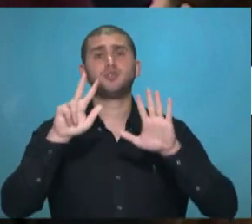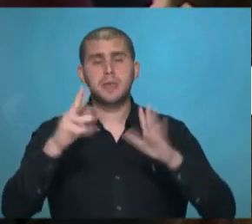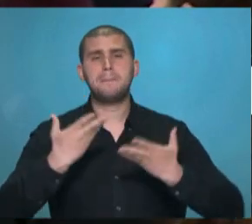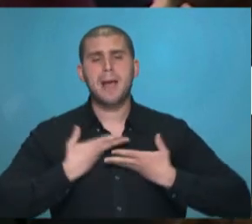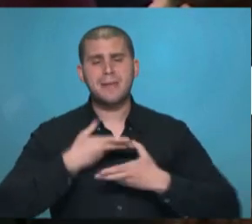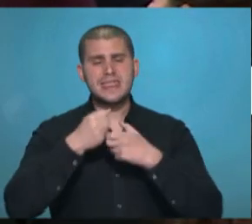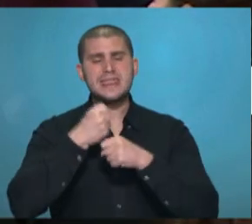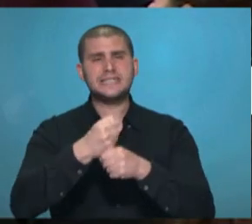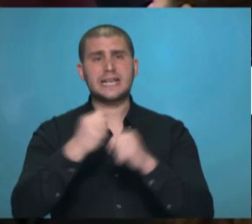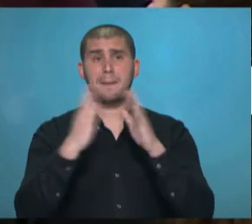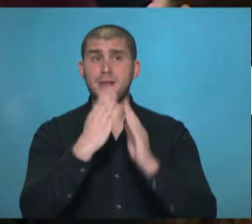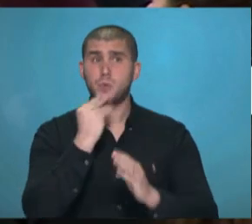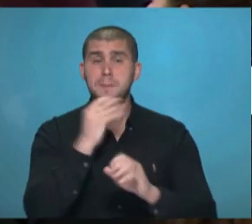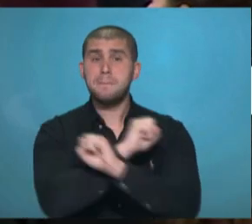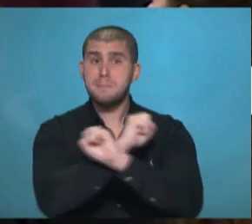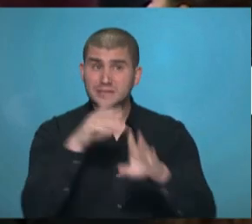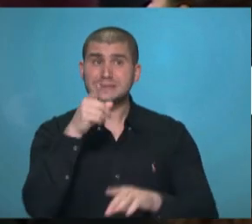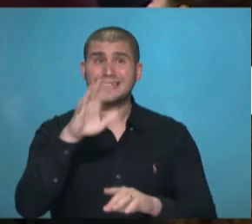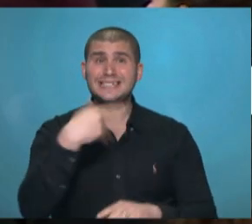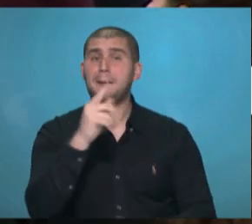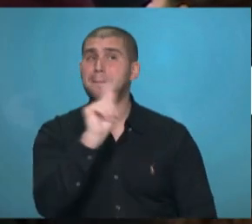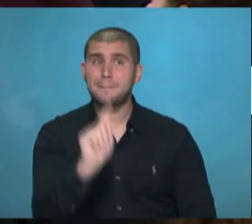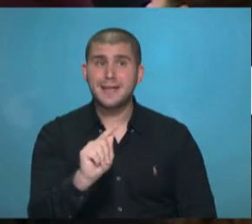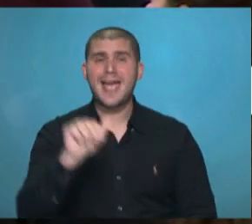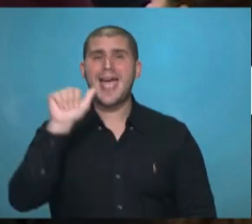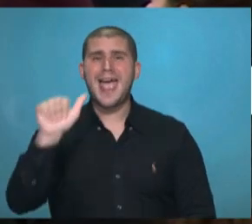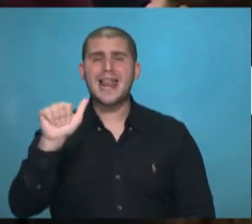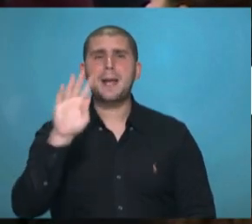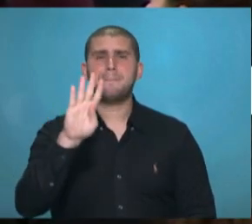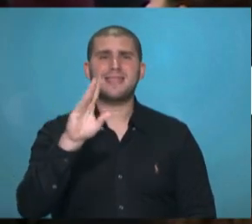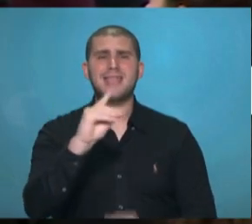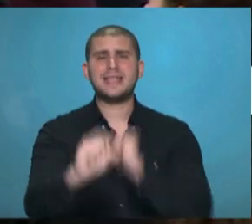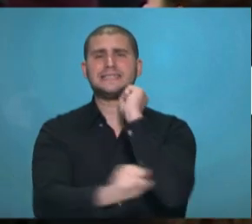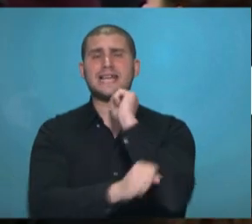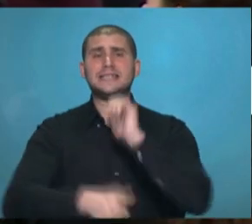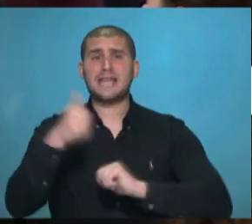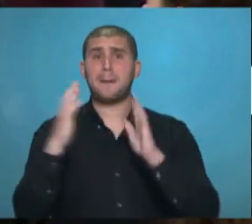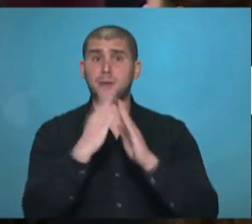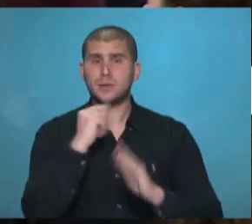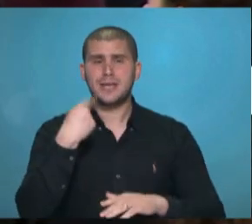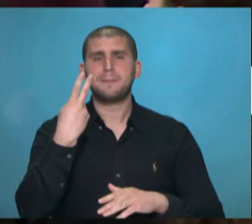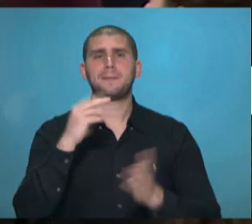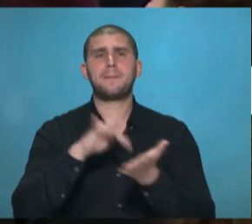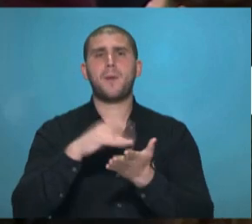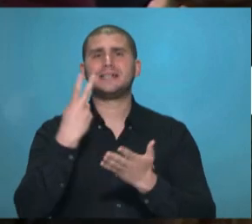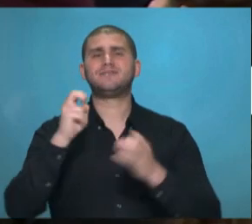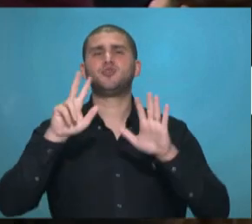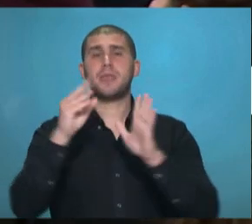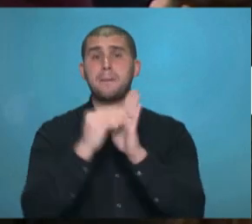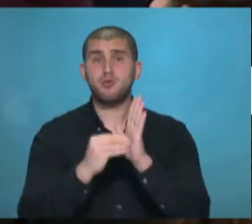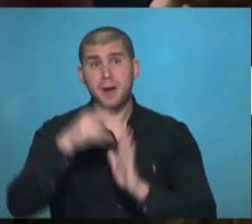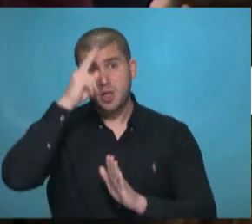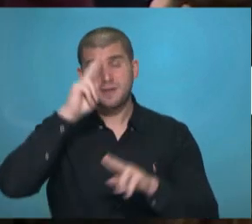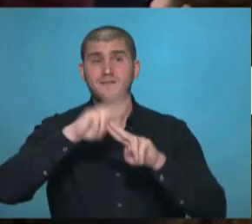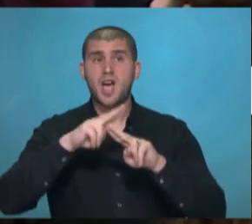הבית היהודי. אנחנו מפרסמים שזה כנראה הולך להיות אלי בן דהן, סגן שר מהבית היהודי. הוא יהיה במקום ה-28 ברשימת הליכוד, ואחר כך